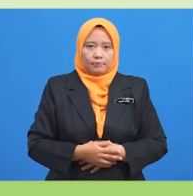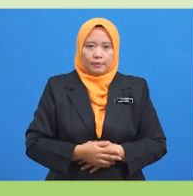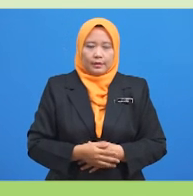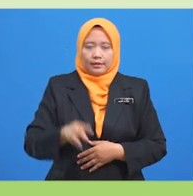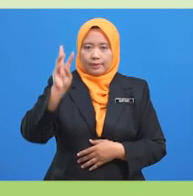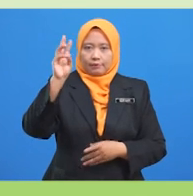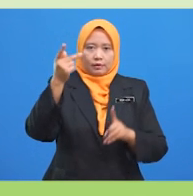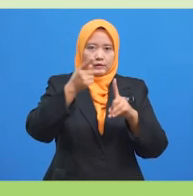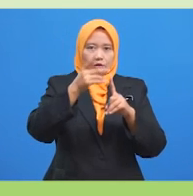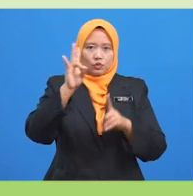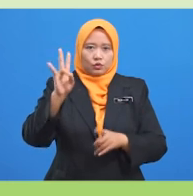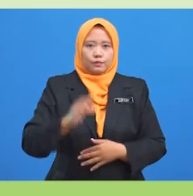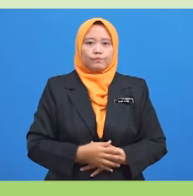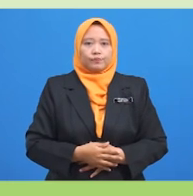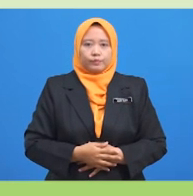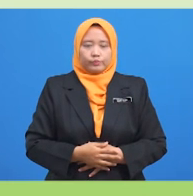RM415 tolak